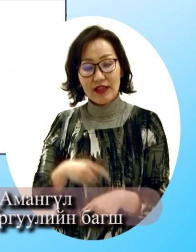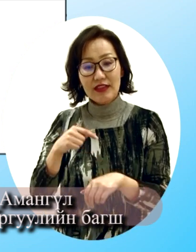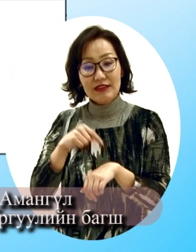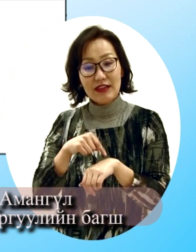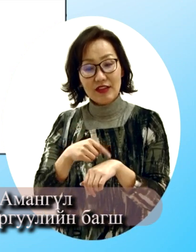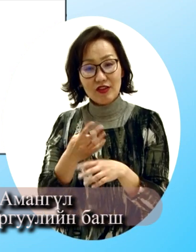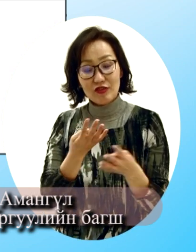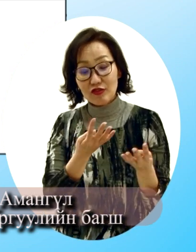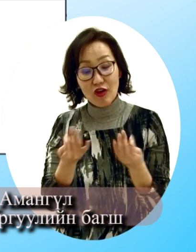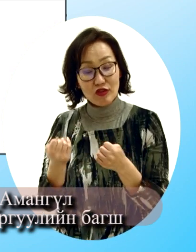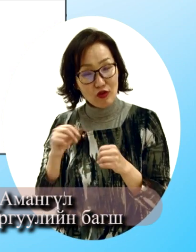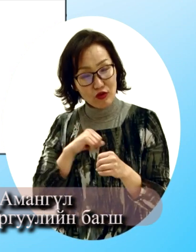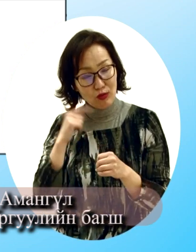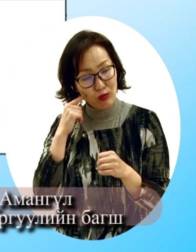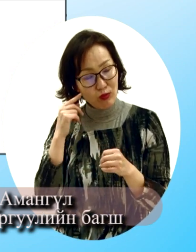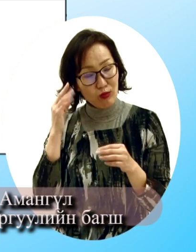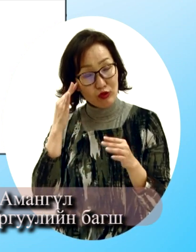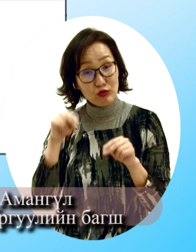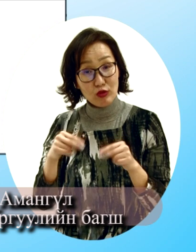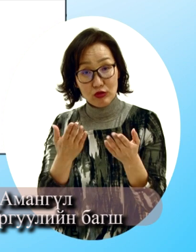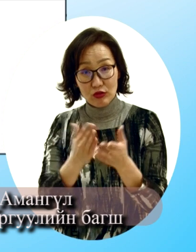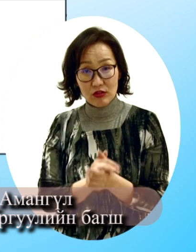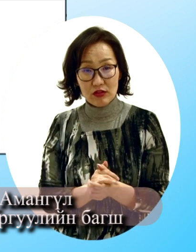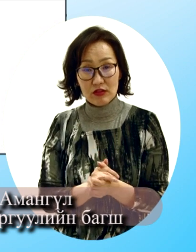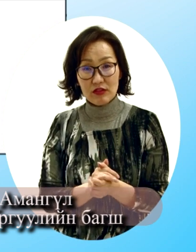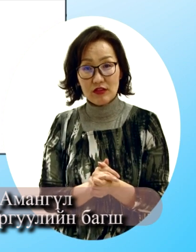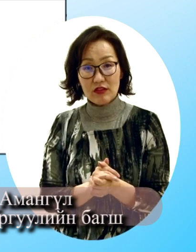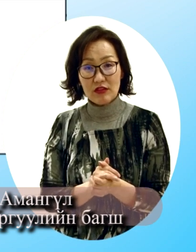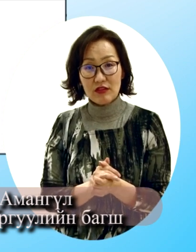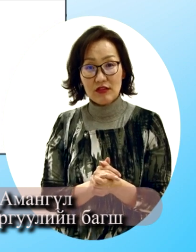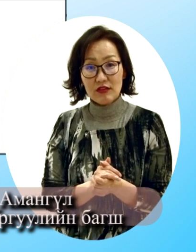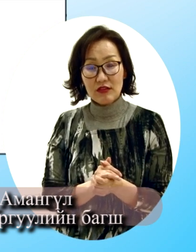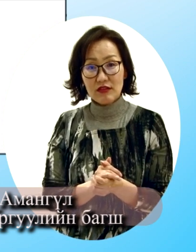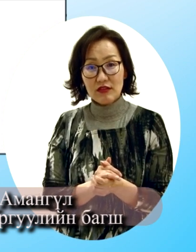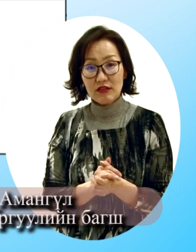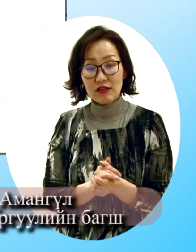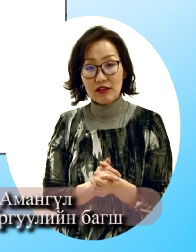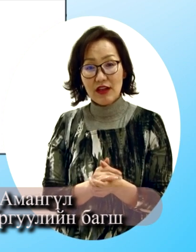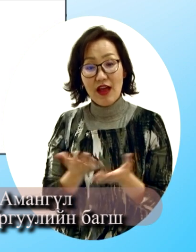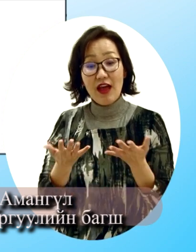Қайсы жауабын дөңгелектедіңдер? Есептеріңді сәйкестіріп, тексеріңдер.